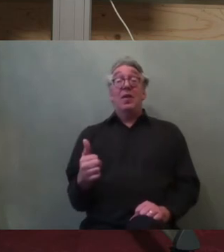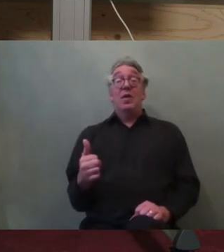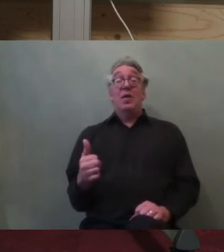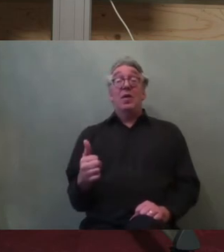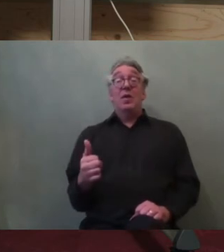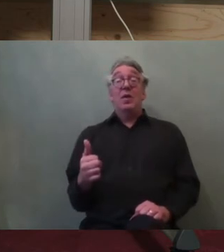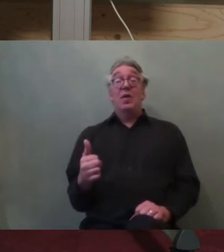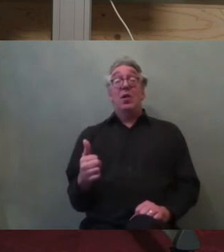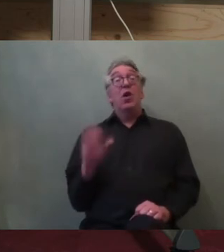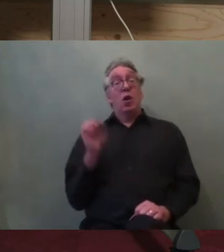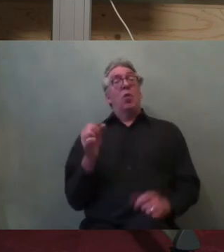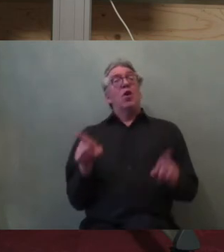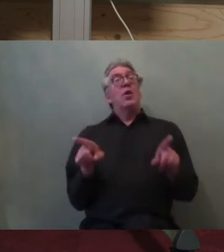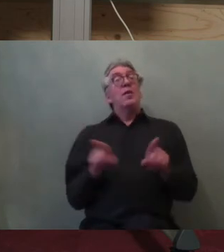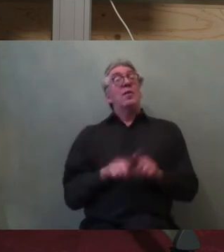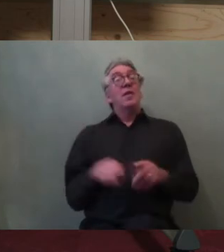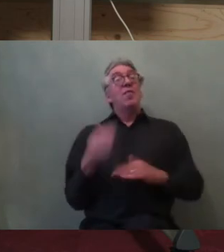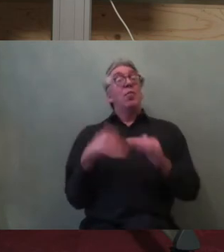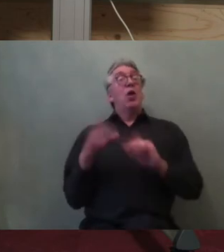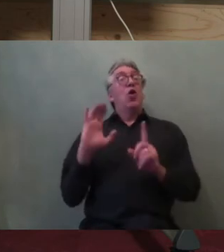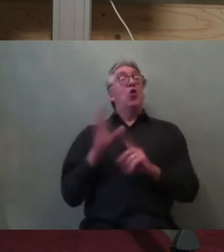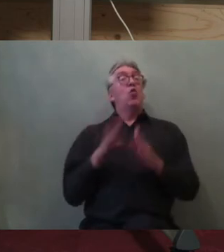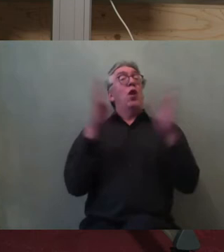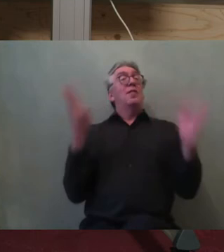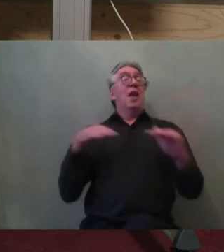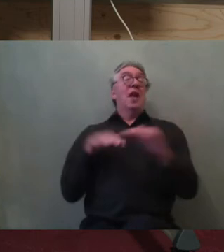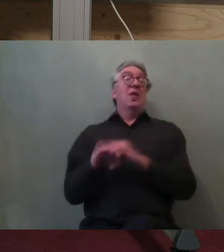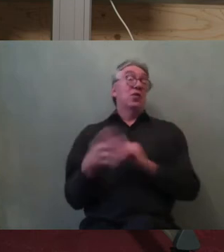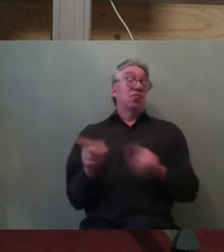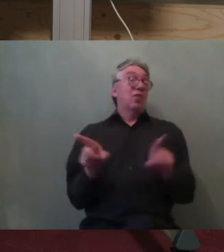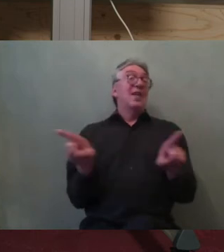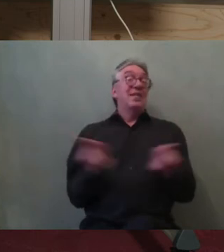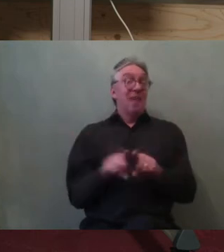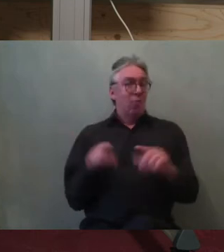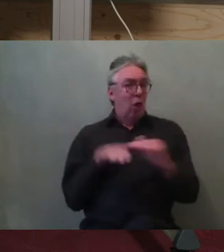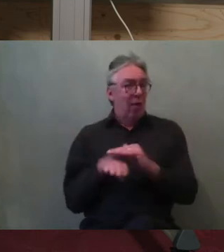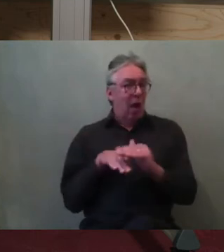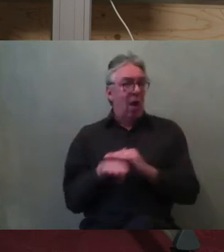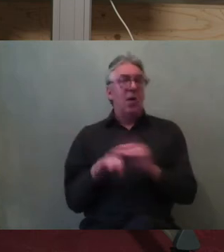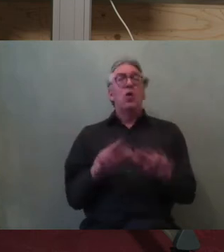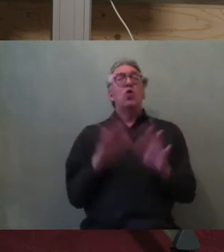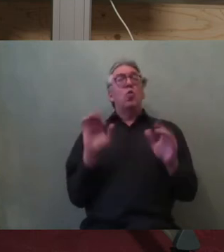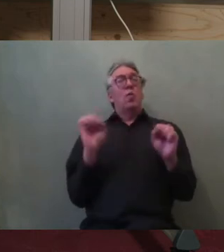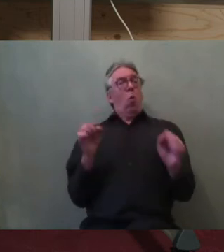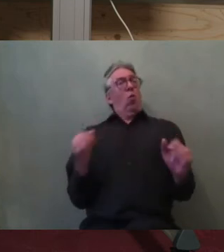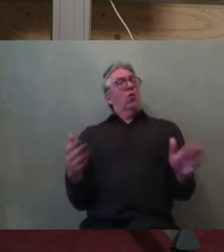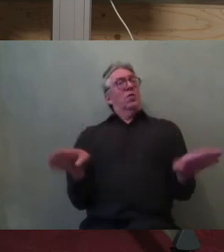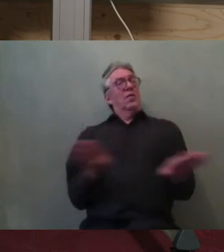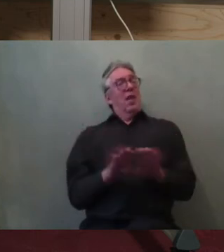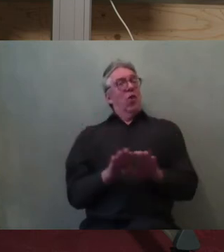culturele instelling kan toetreden, dus via dezelfde ingang. En dat het zoveel mogelijk eigenlijk hetzelfde wordt en vanuit een inclusief